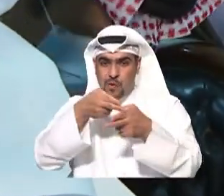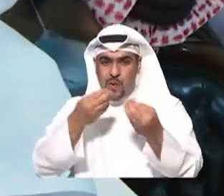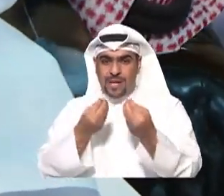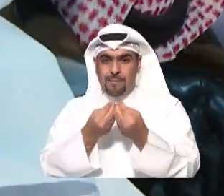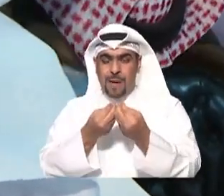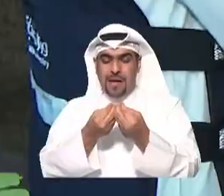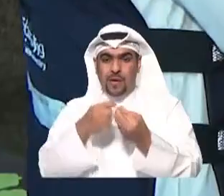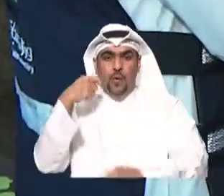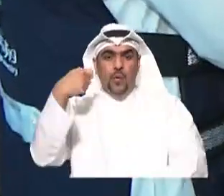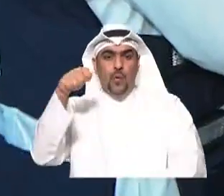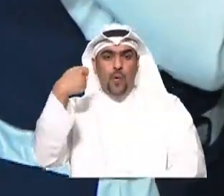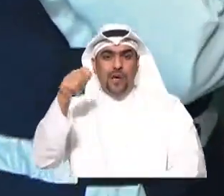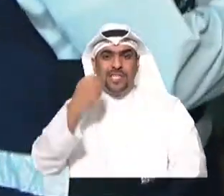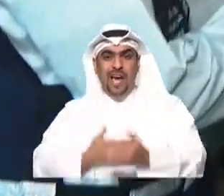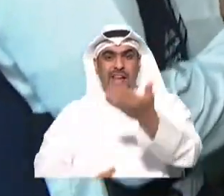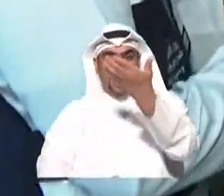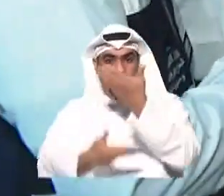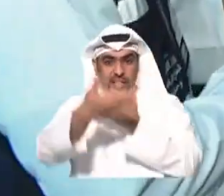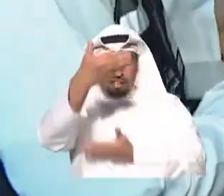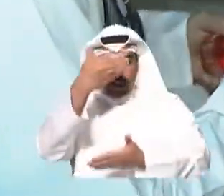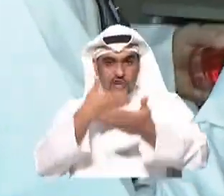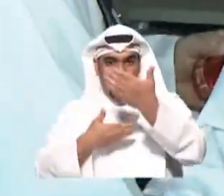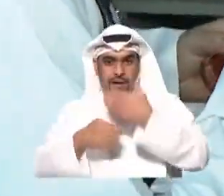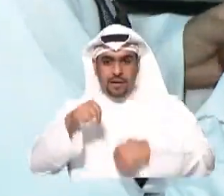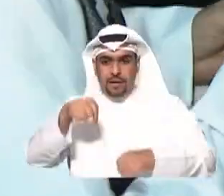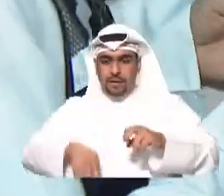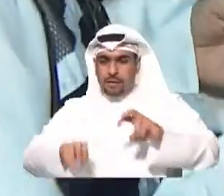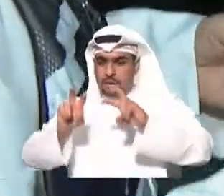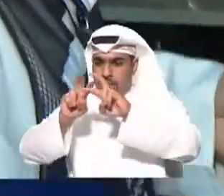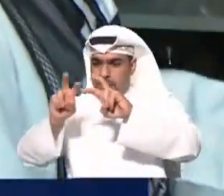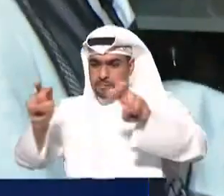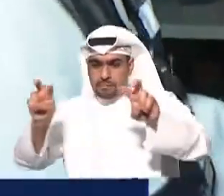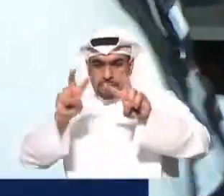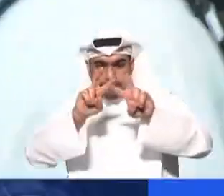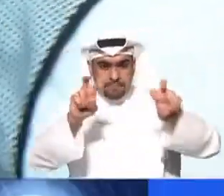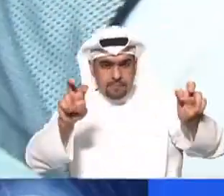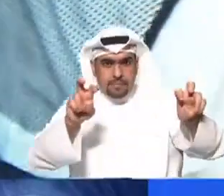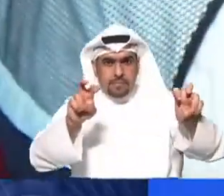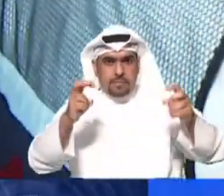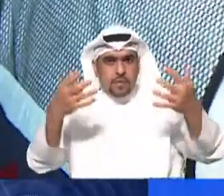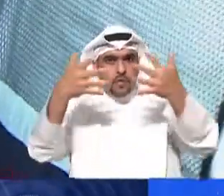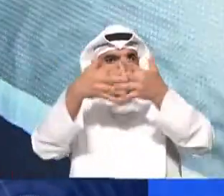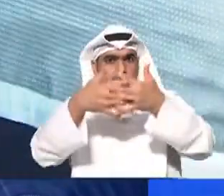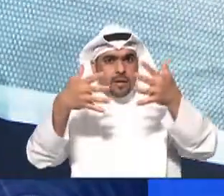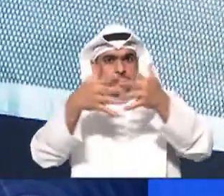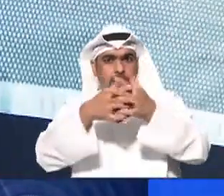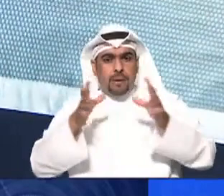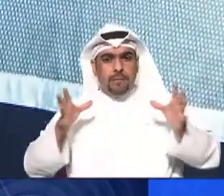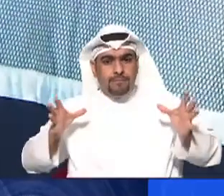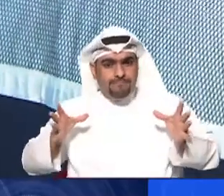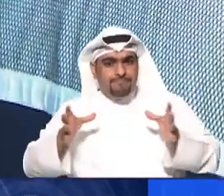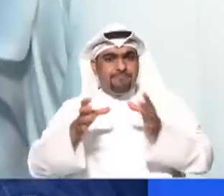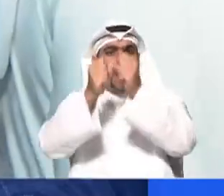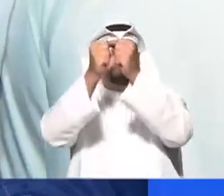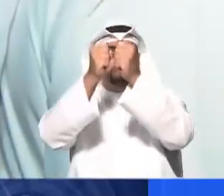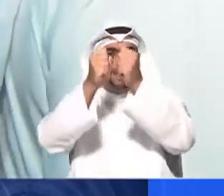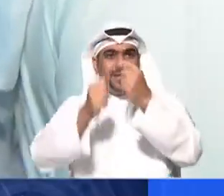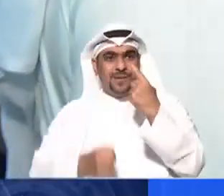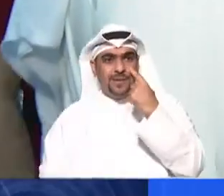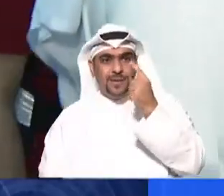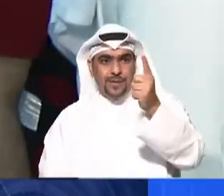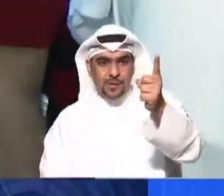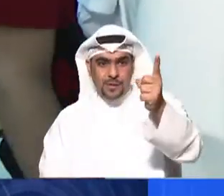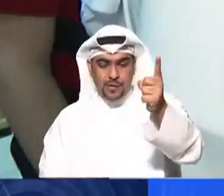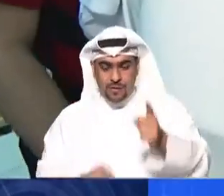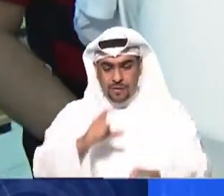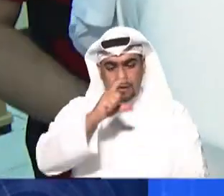المستهلك وعبر تحرياته الدقيقة قام بضبط مصنع لتعبئة العطور المقلدة. هذه العطور تباع